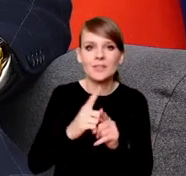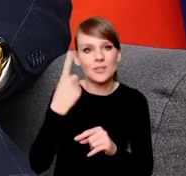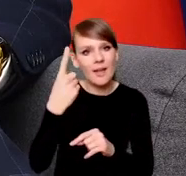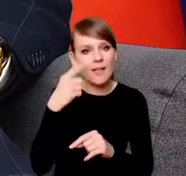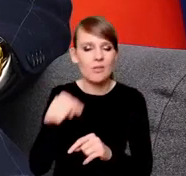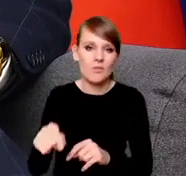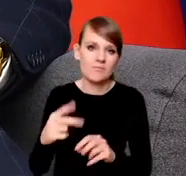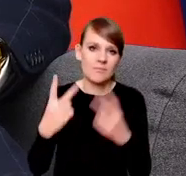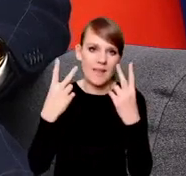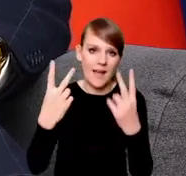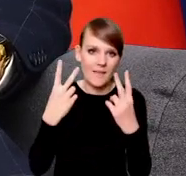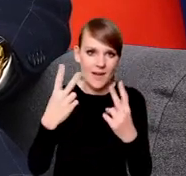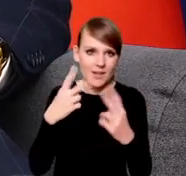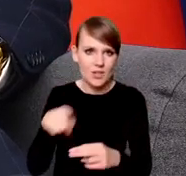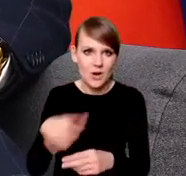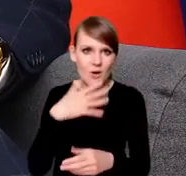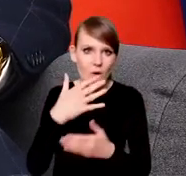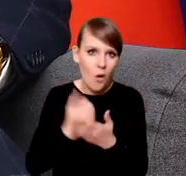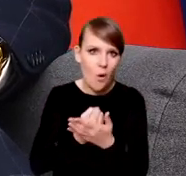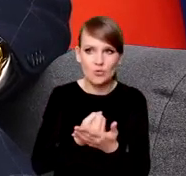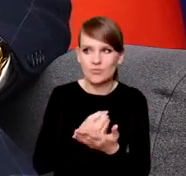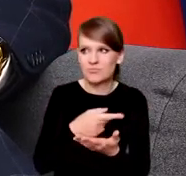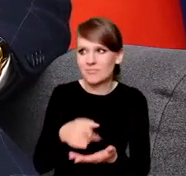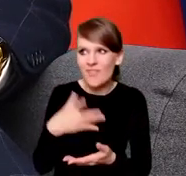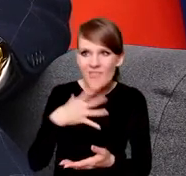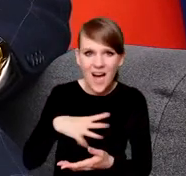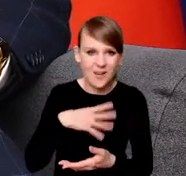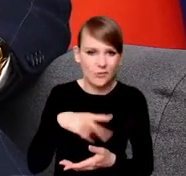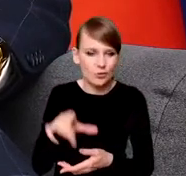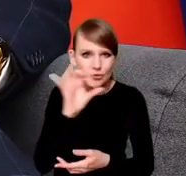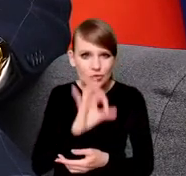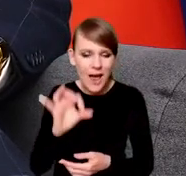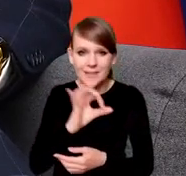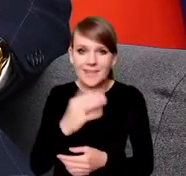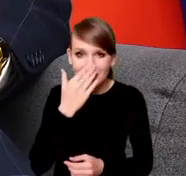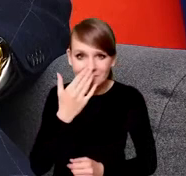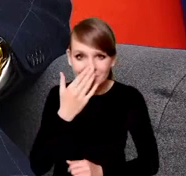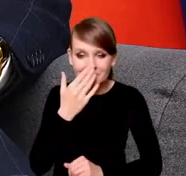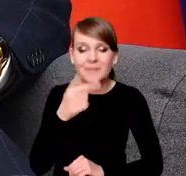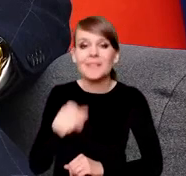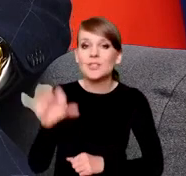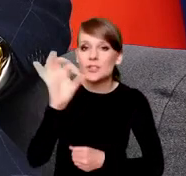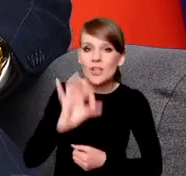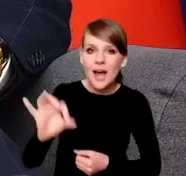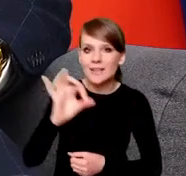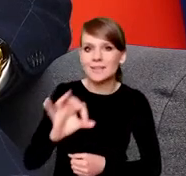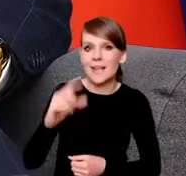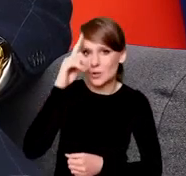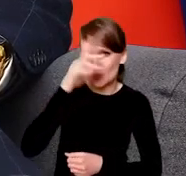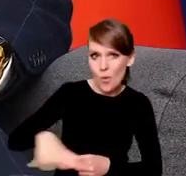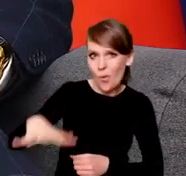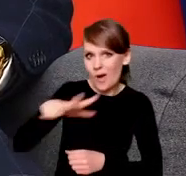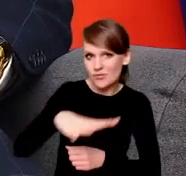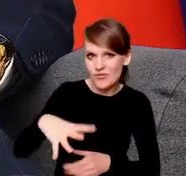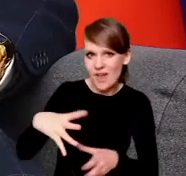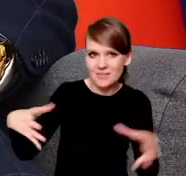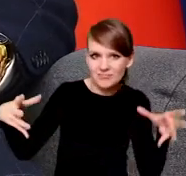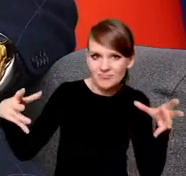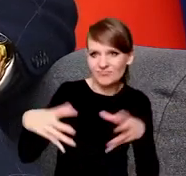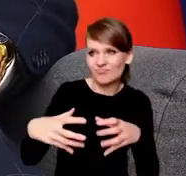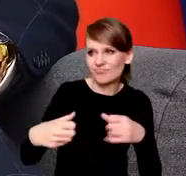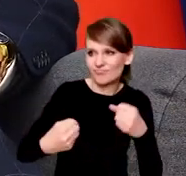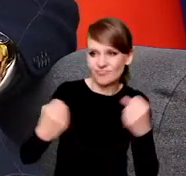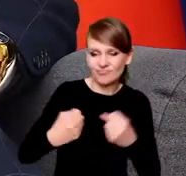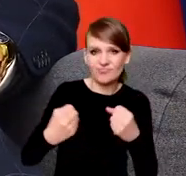najważniejsza korzyść, wartość, szansa to ta szansa budowania społeczeństwa w duchu wiedzy, którą